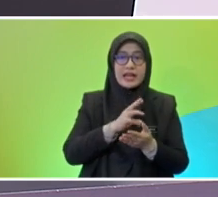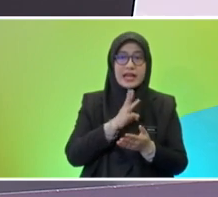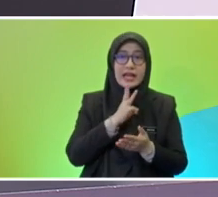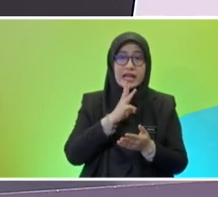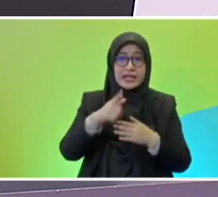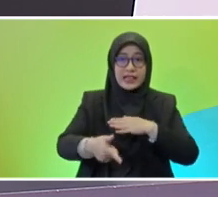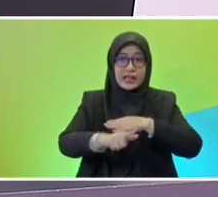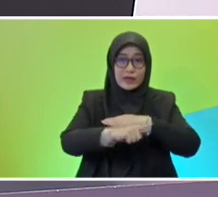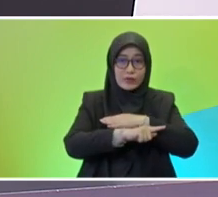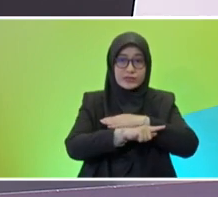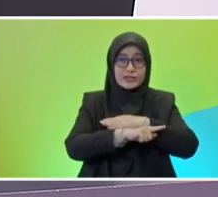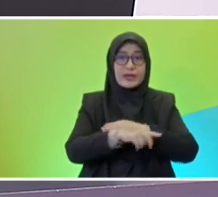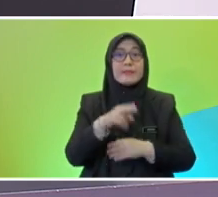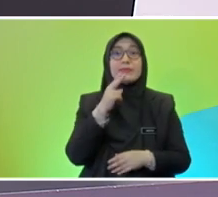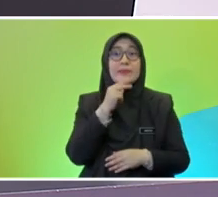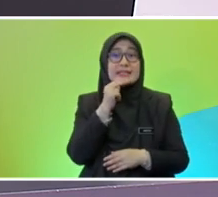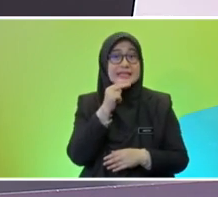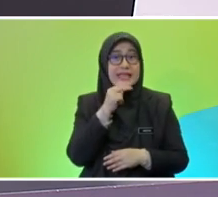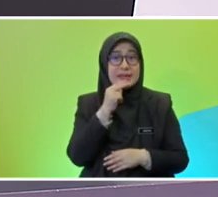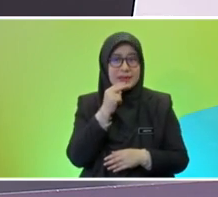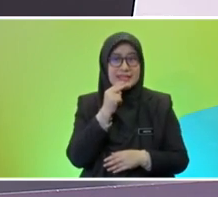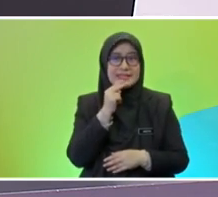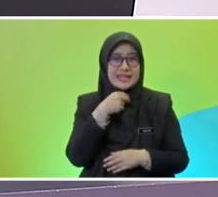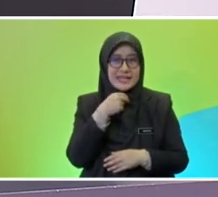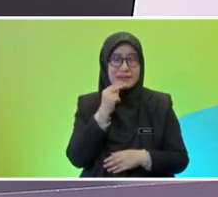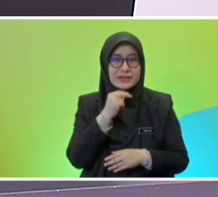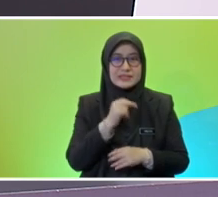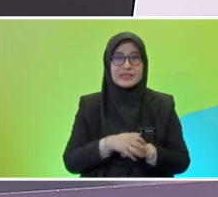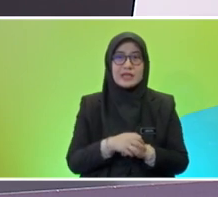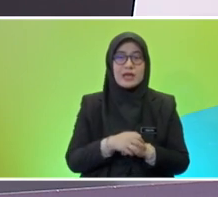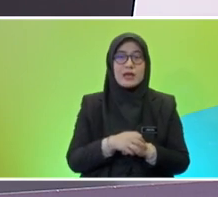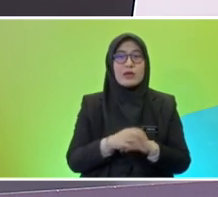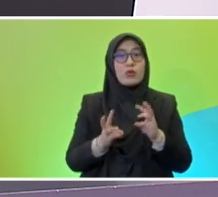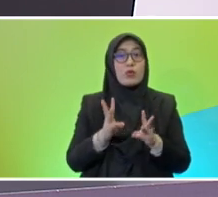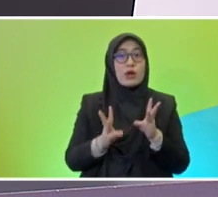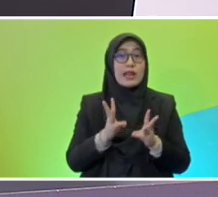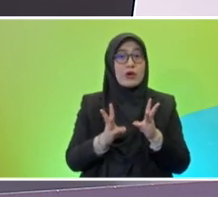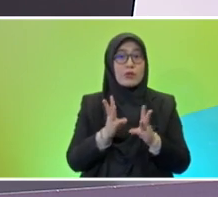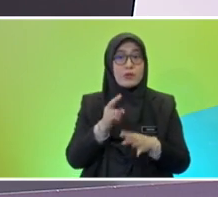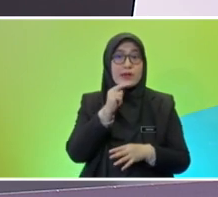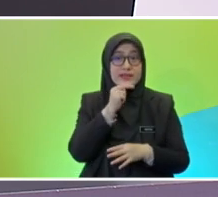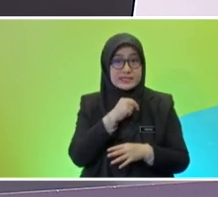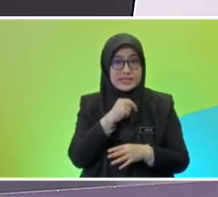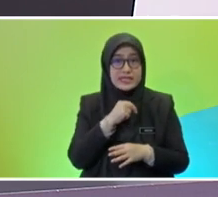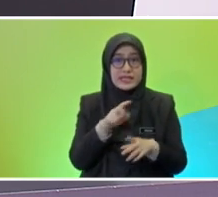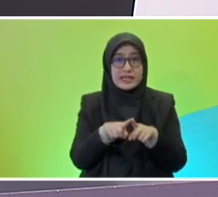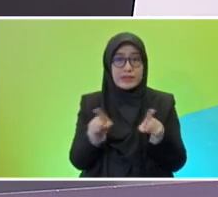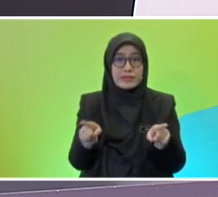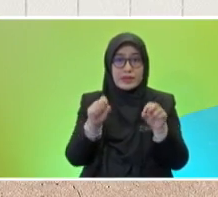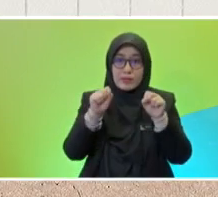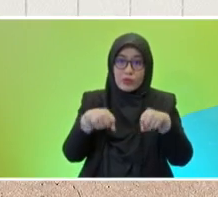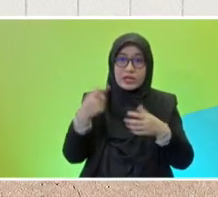jadi walaupun masih tapi masih lagi boleh digunakan sebagai air